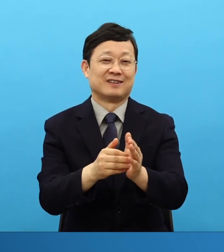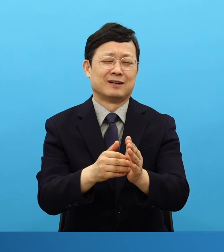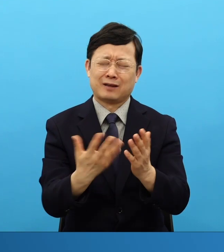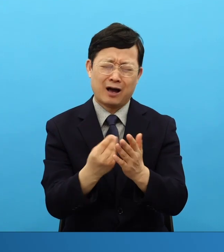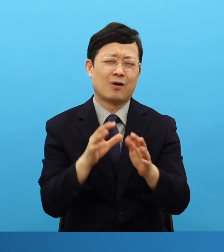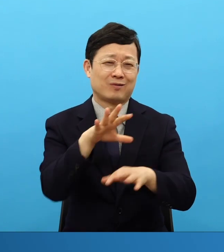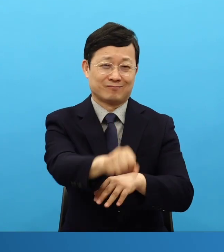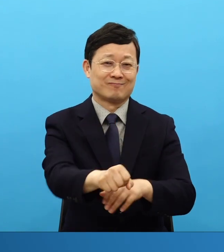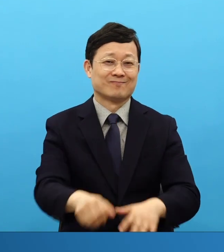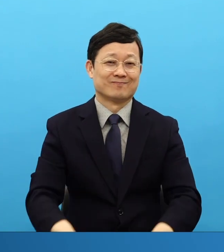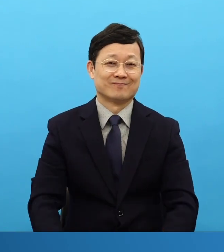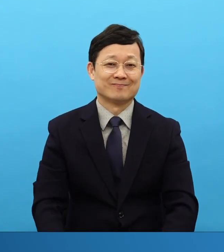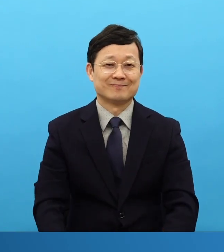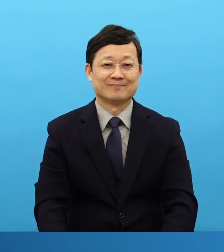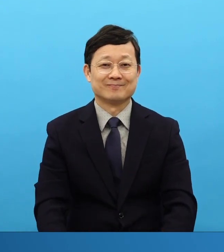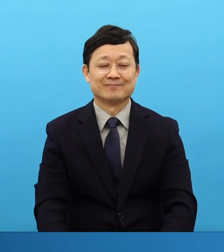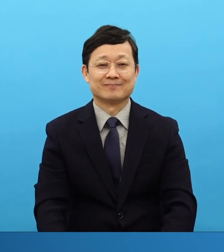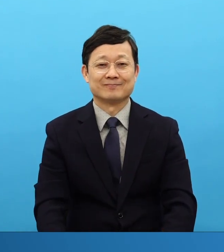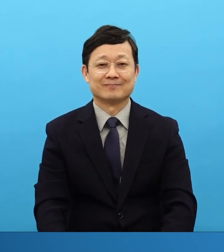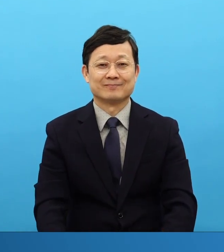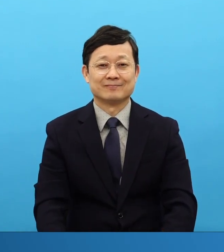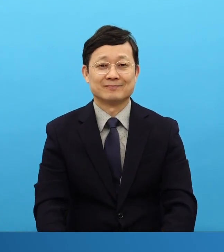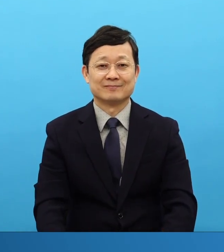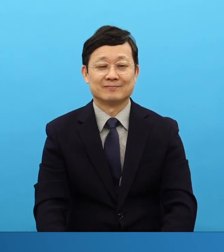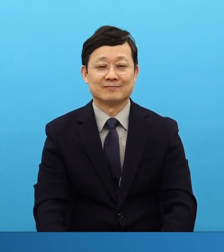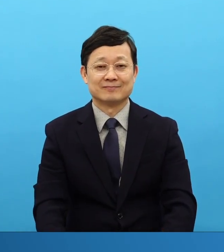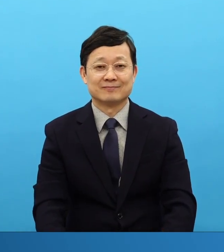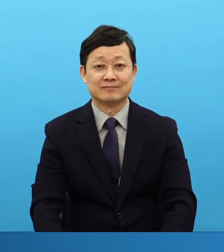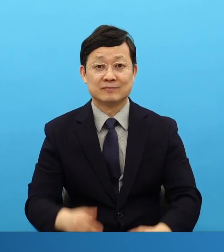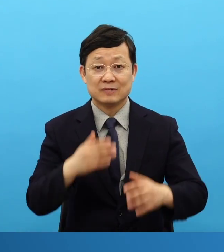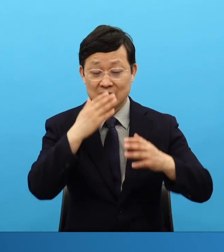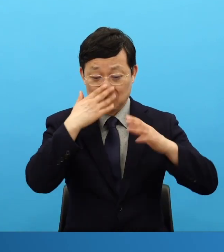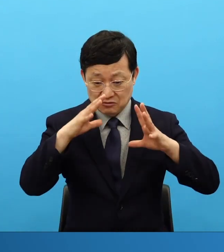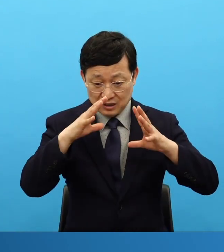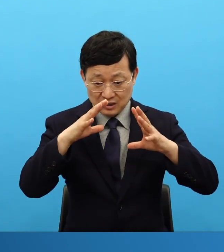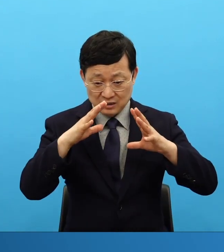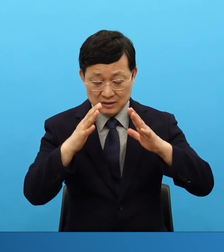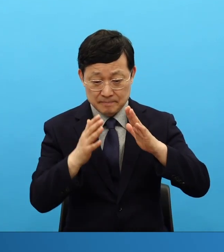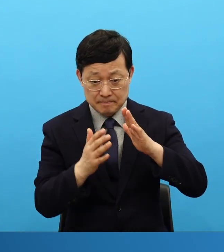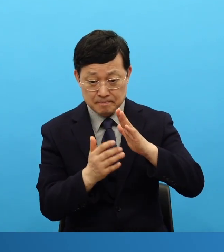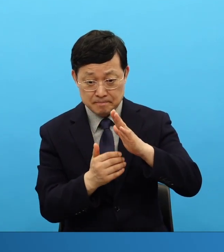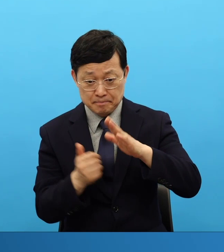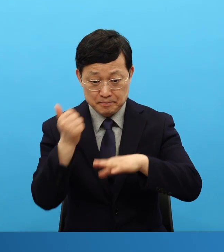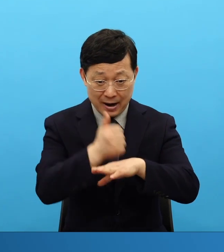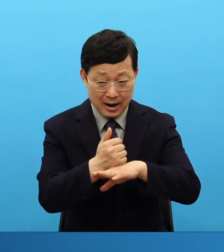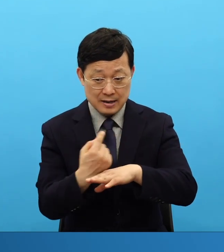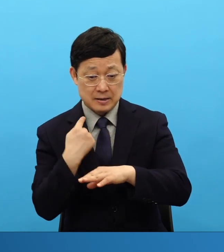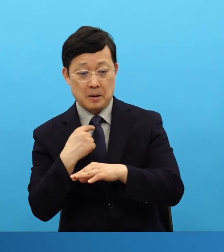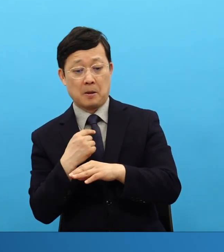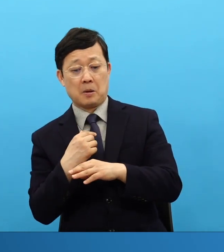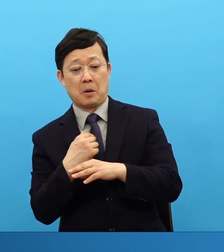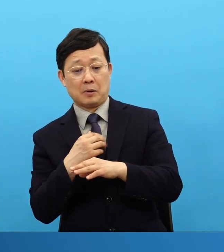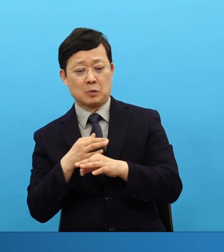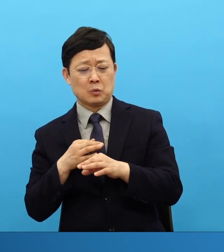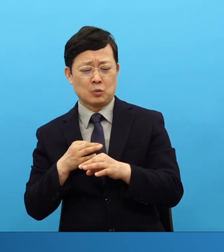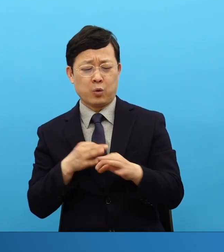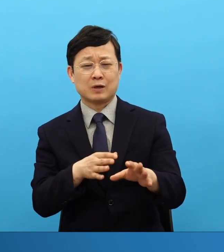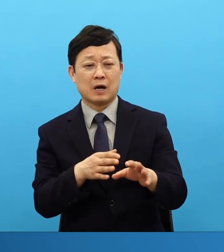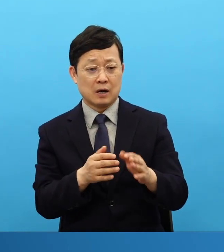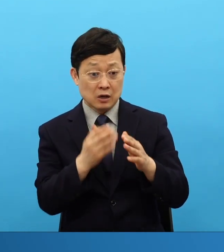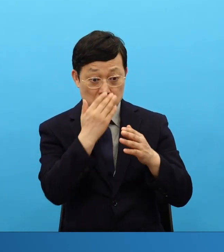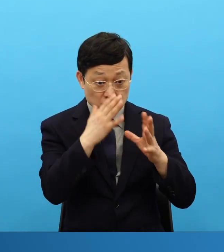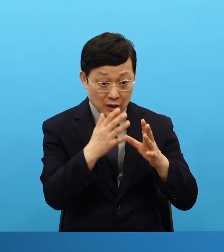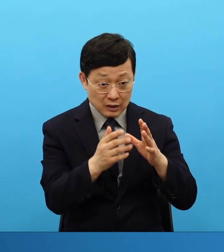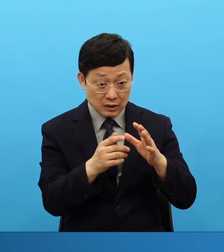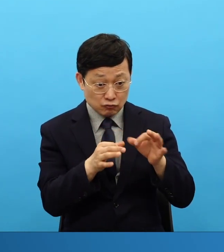United States where there are many people, it's established by Jews. 유대인이 시작하면 성공한 줄 100% 확신하기 때문에 투자하는 사람, 돈 가진 사람 서로 도와줘. And because they know